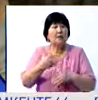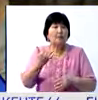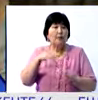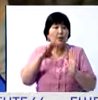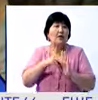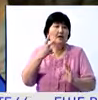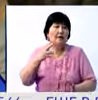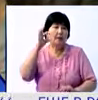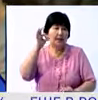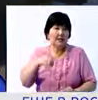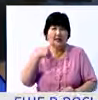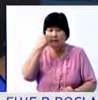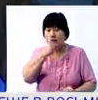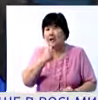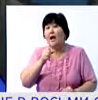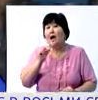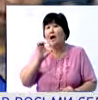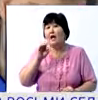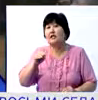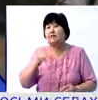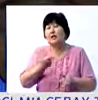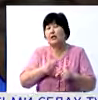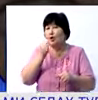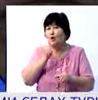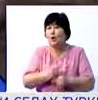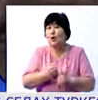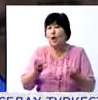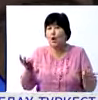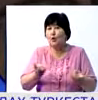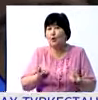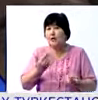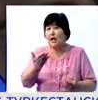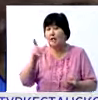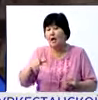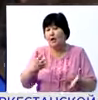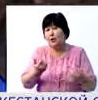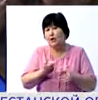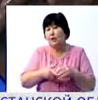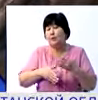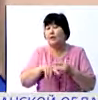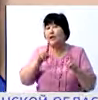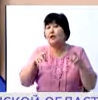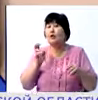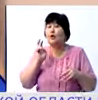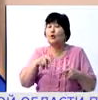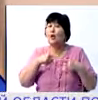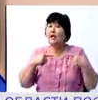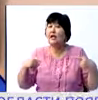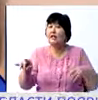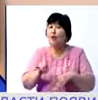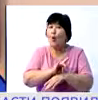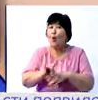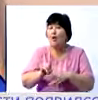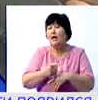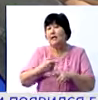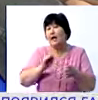2% годовых. АСП – пособие строго для нуждающихся. К сожалению, для получения этой помощи некоторые идут на различные уловки.